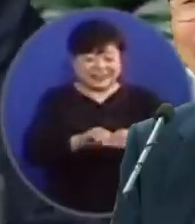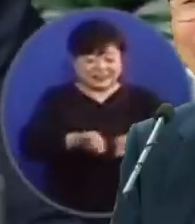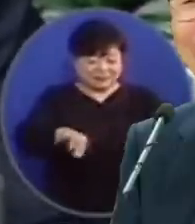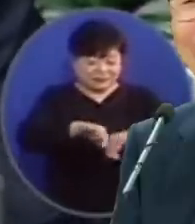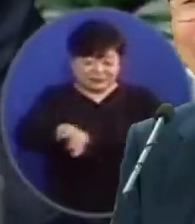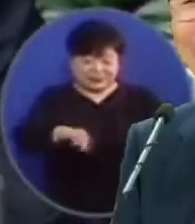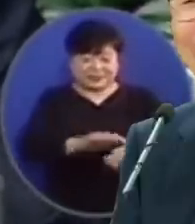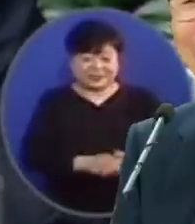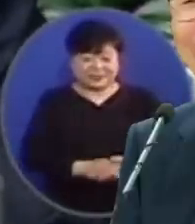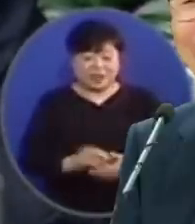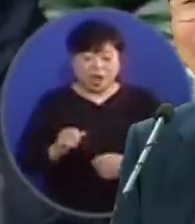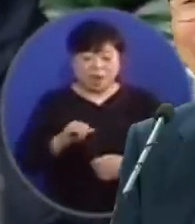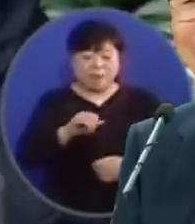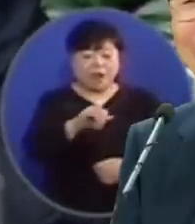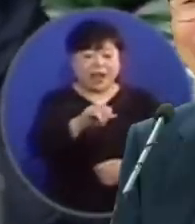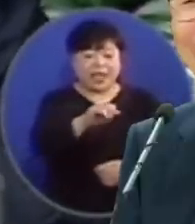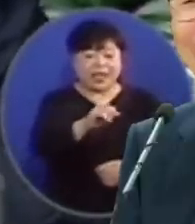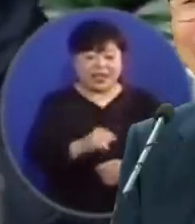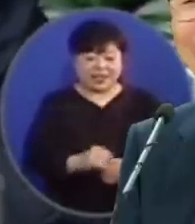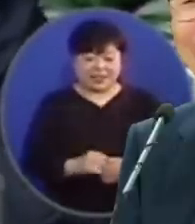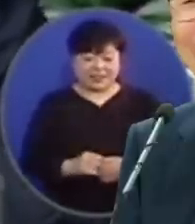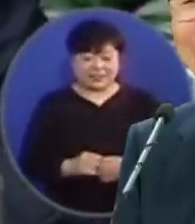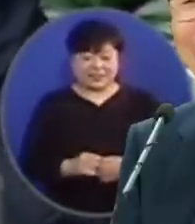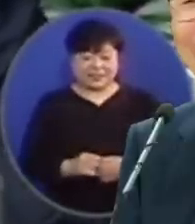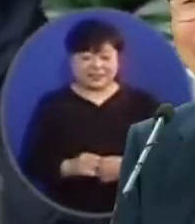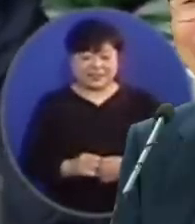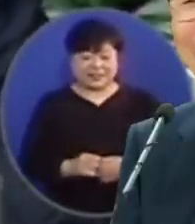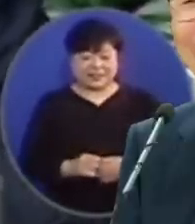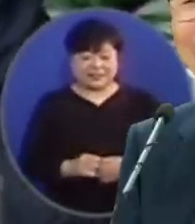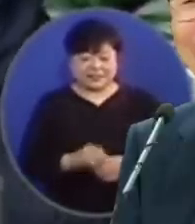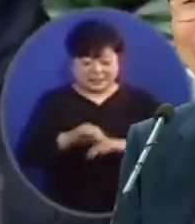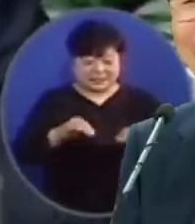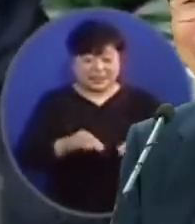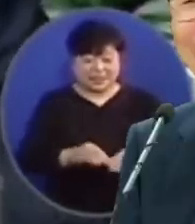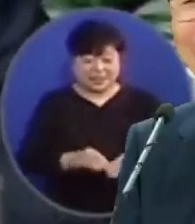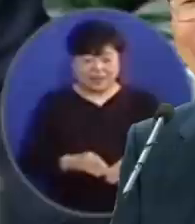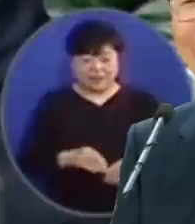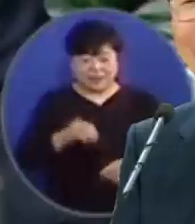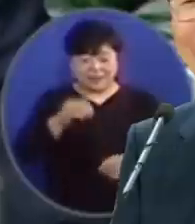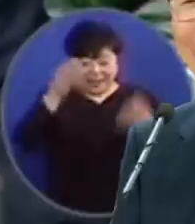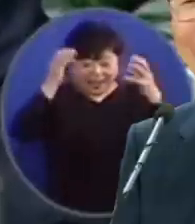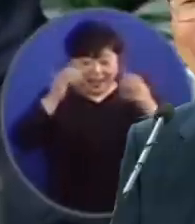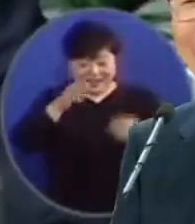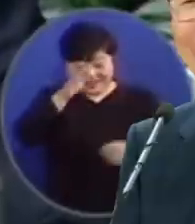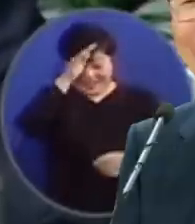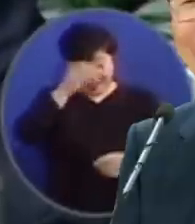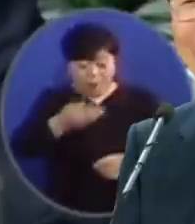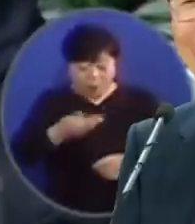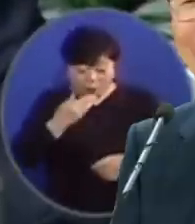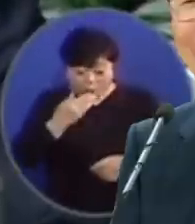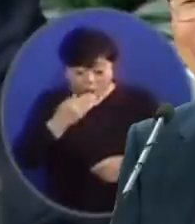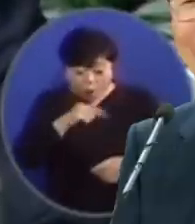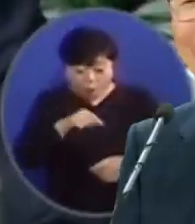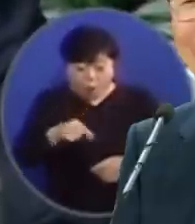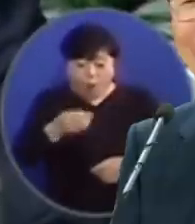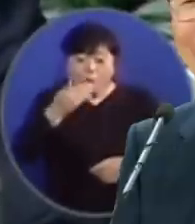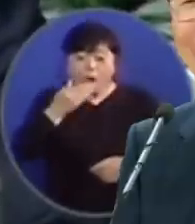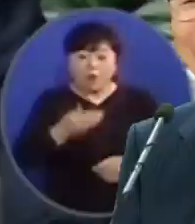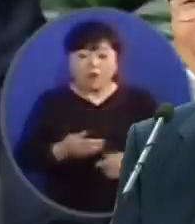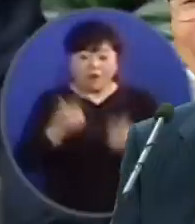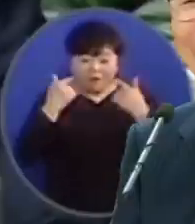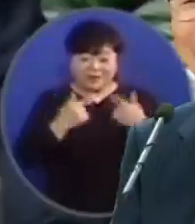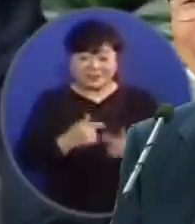헤쳐서 벌레를 나타나게 하면 병아리들이 와서 찧어먹고 하네요. 그런데 재미있는 것은